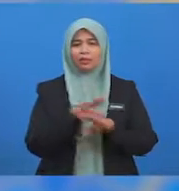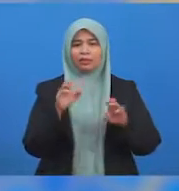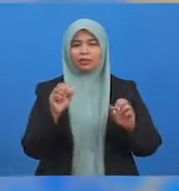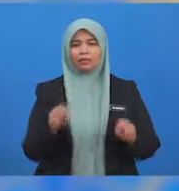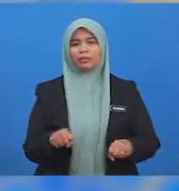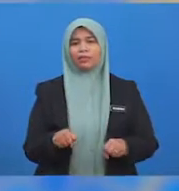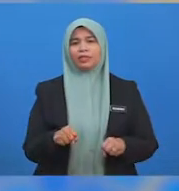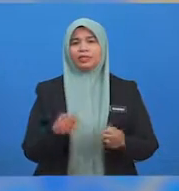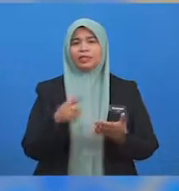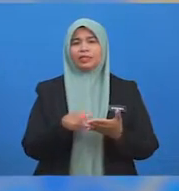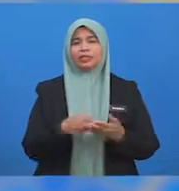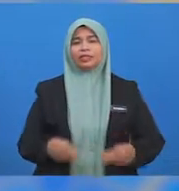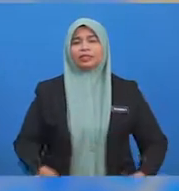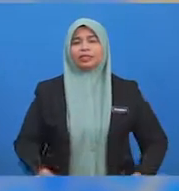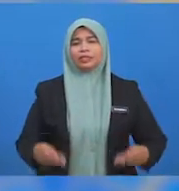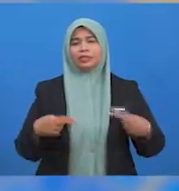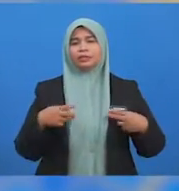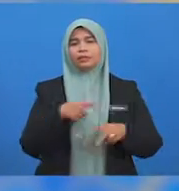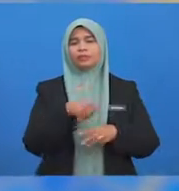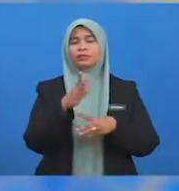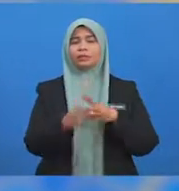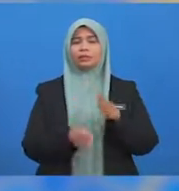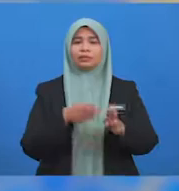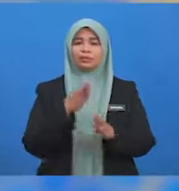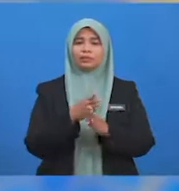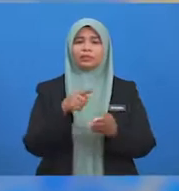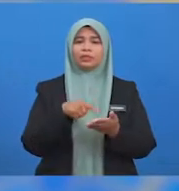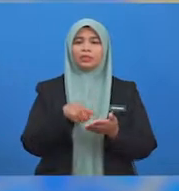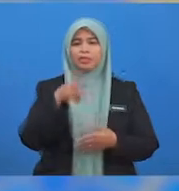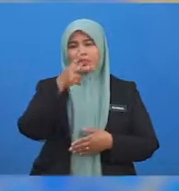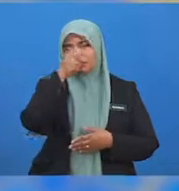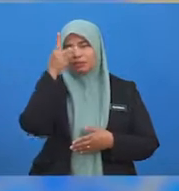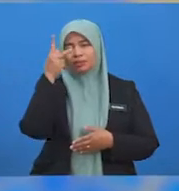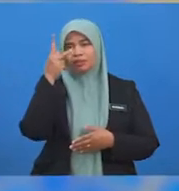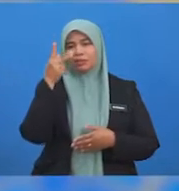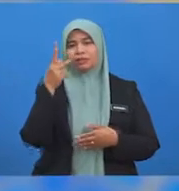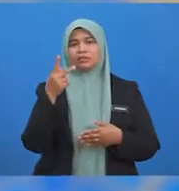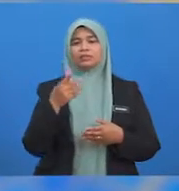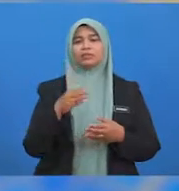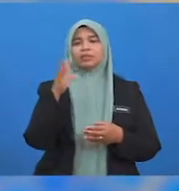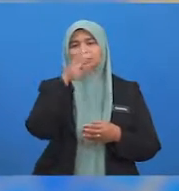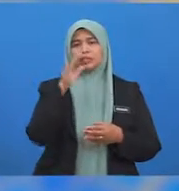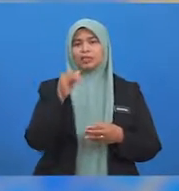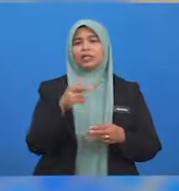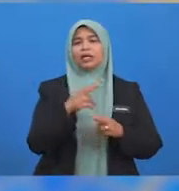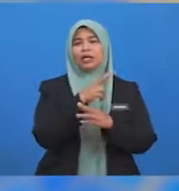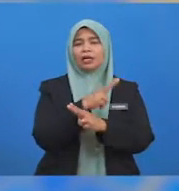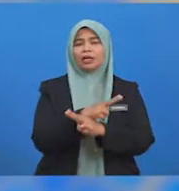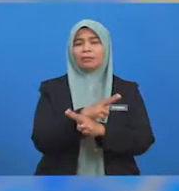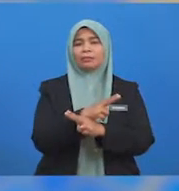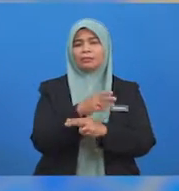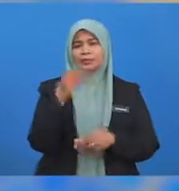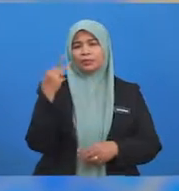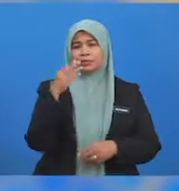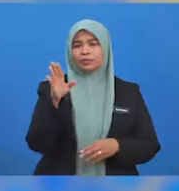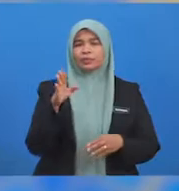mereka tergamak mencari yang haram sedangkan mereka sudah ada pasangan hidup masing-masing. Sebab